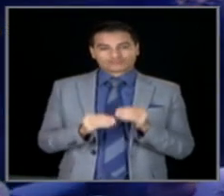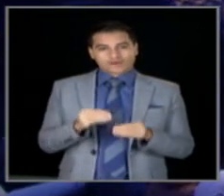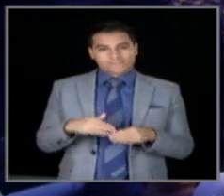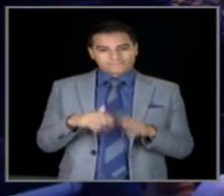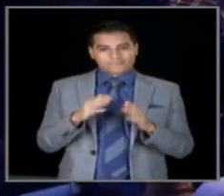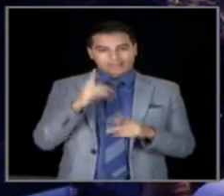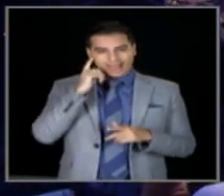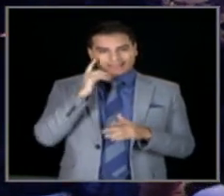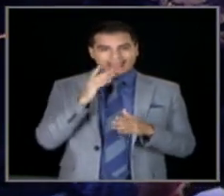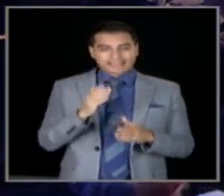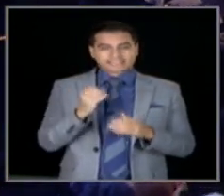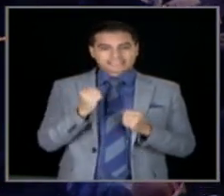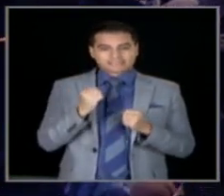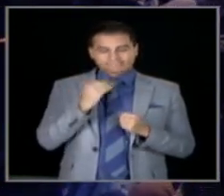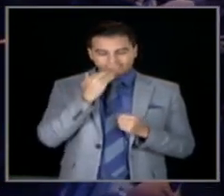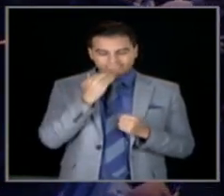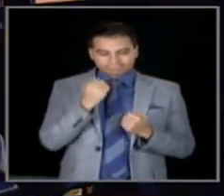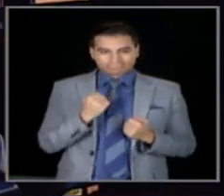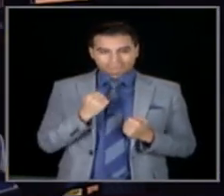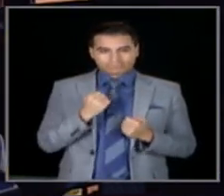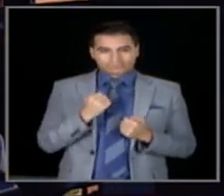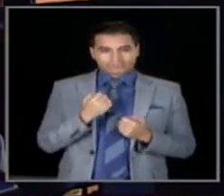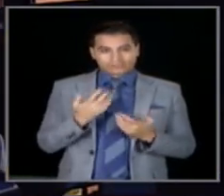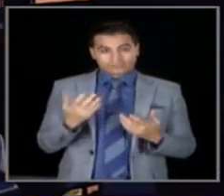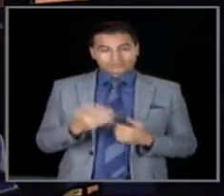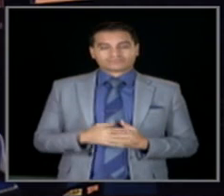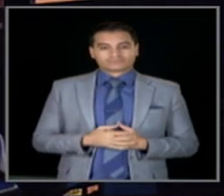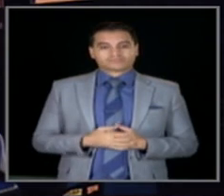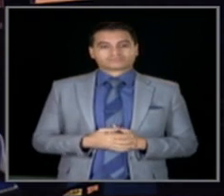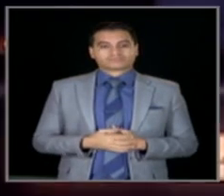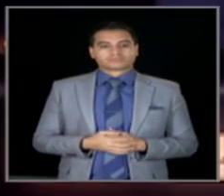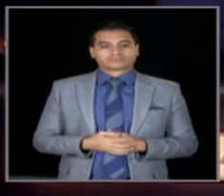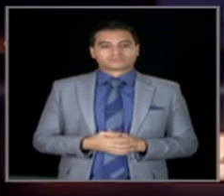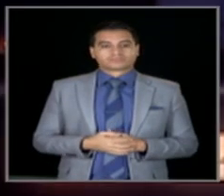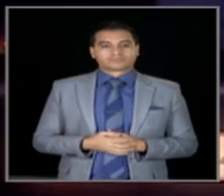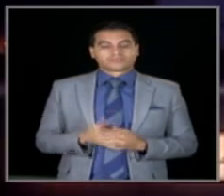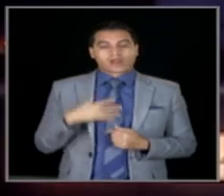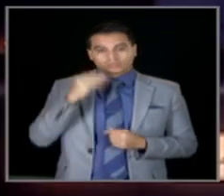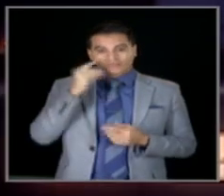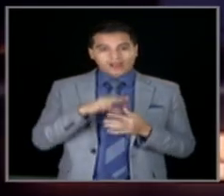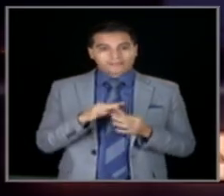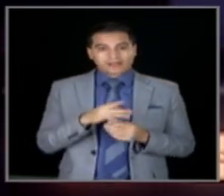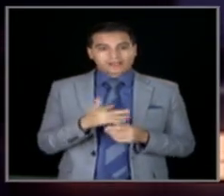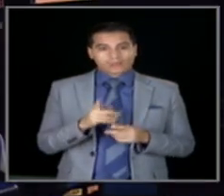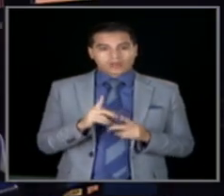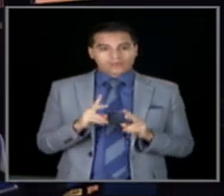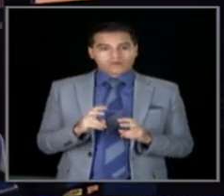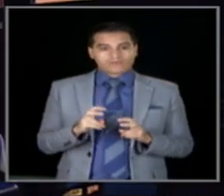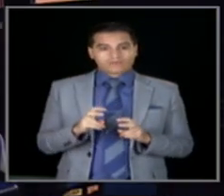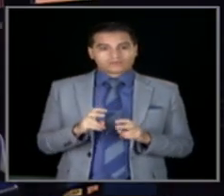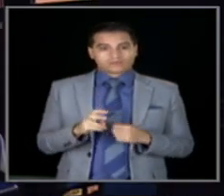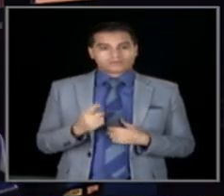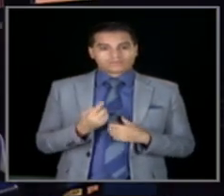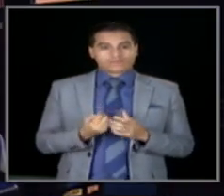سهل، عايزة تركيز وعايزة ثبات انفعالي وهدوء أعصاب. عايز تعرفي مصطفى عمل إيه ولا لأ يا إسراء؟